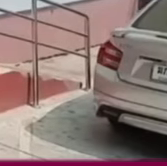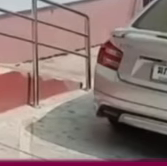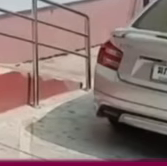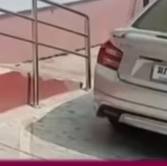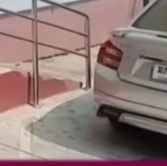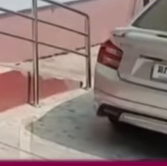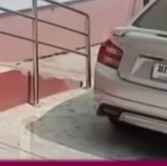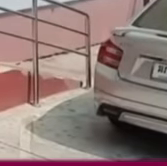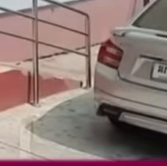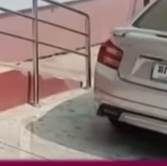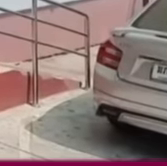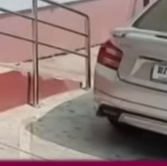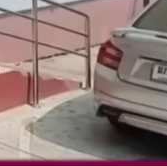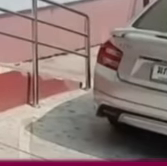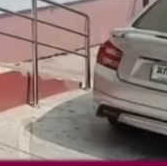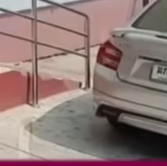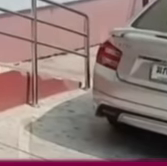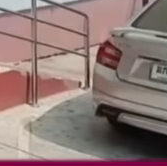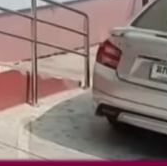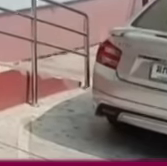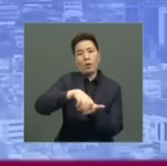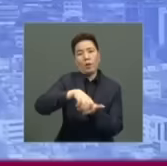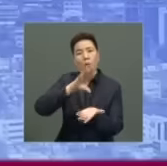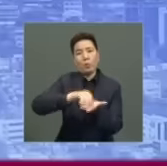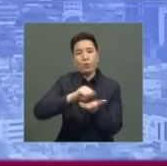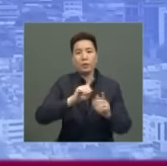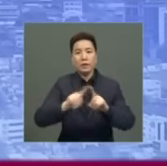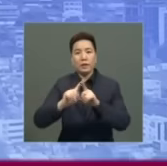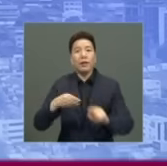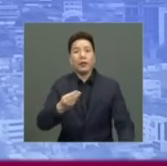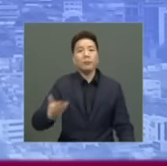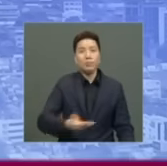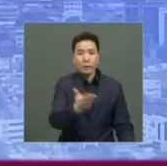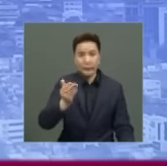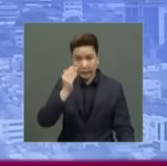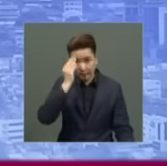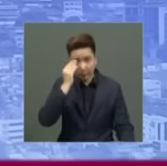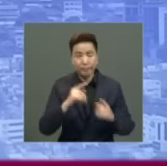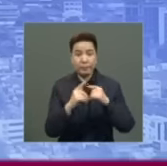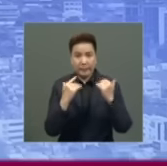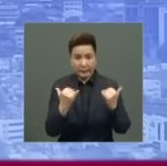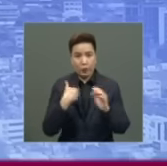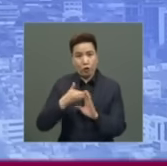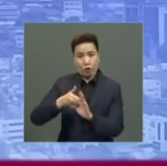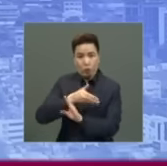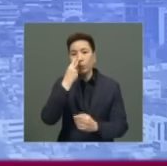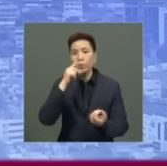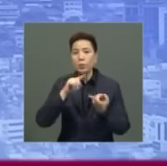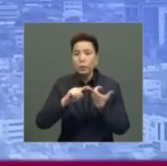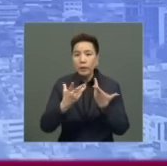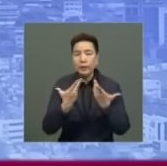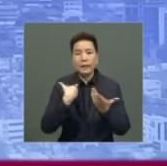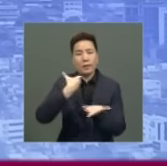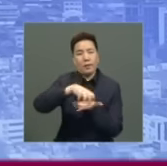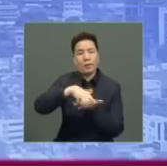คะถึง87คนด้วยกันกระจายไปแล้วค่ะในพื้นที่5จังหวัดค่ะคลัสเตอร์นี้มีจุดเริ่มต้นมาจากแม่ค้ารายหนึ่งนะคะเป็นชาวอัม